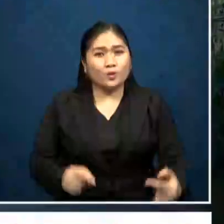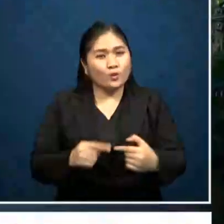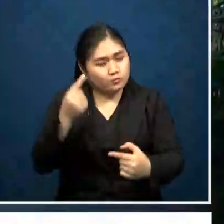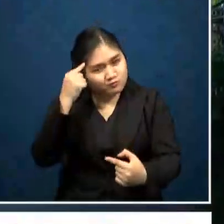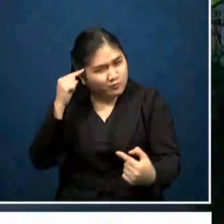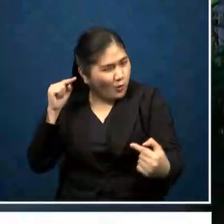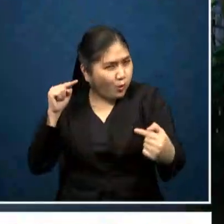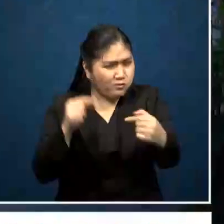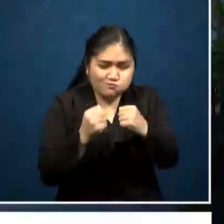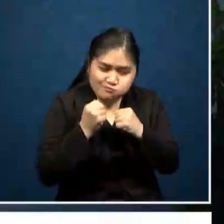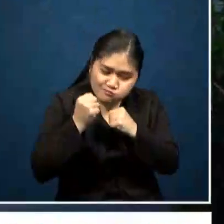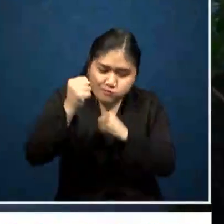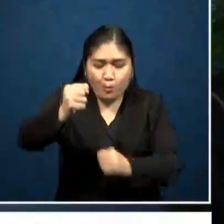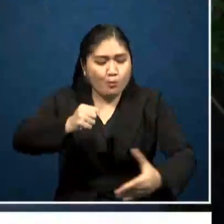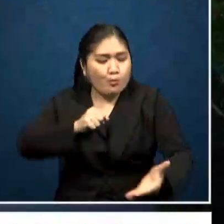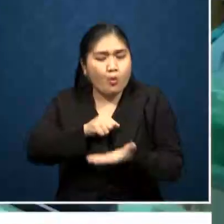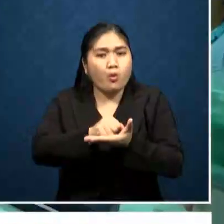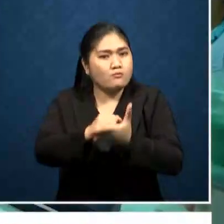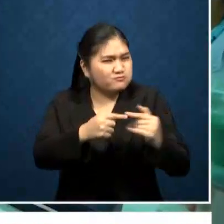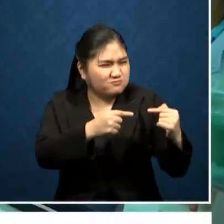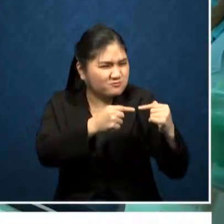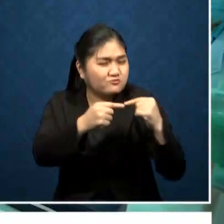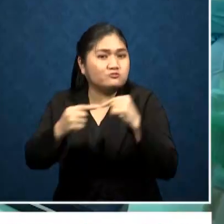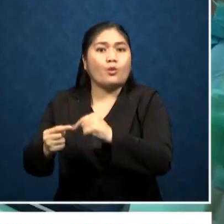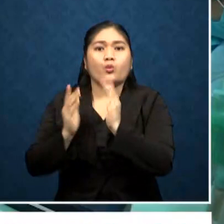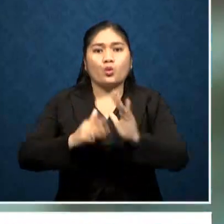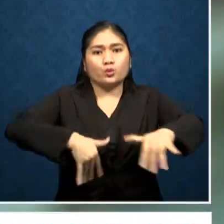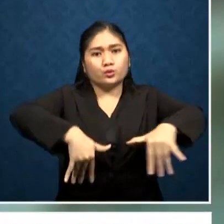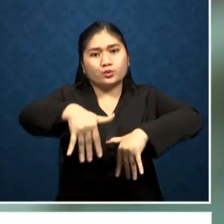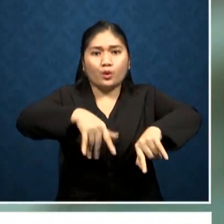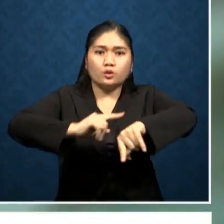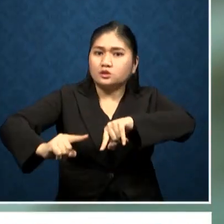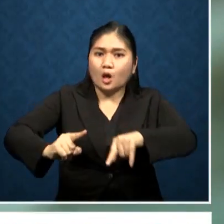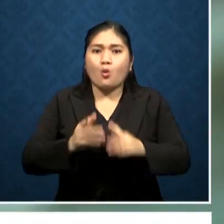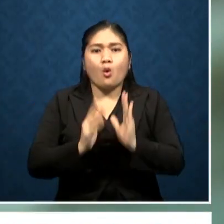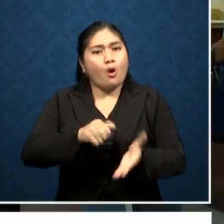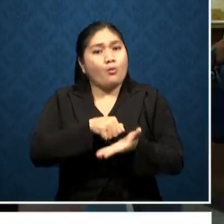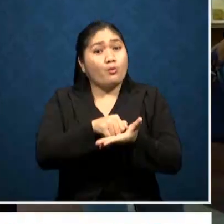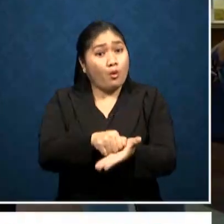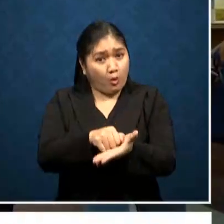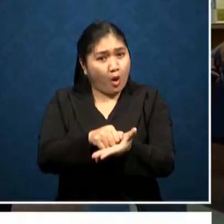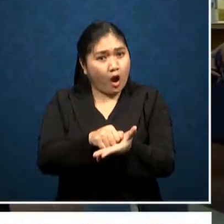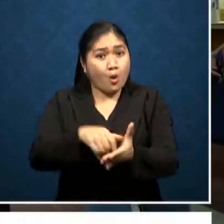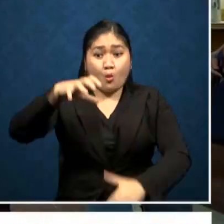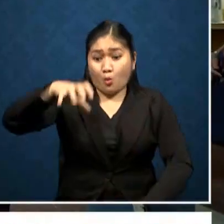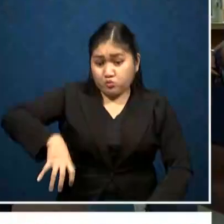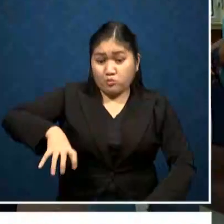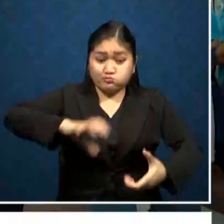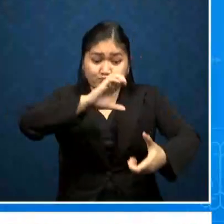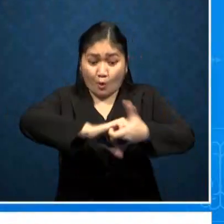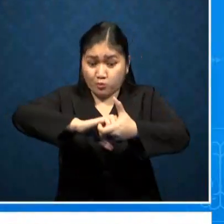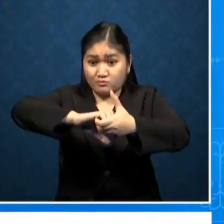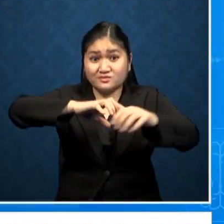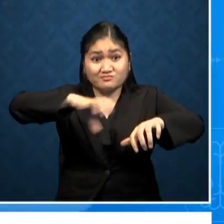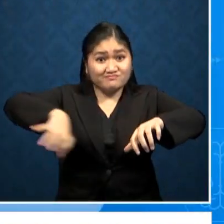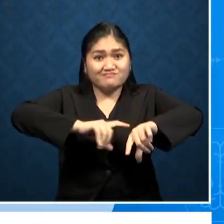มงมั่นในการบริการอย่างต่อเนื่องส่งผลให้ปชาชน ผู้ให้บริการและองคกรพาคีที่เกี่ยวข้อง